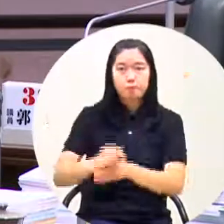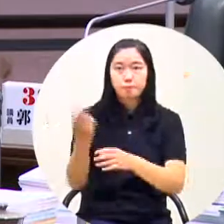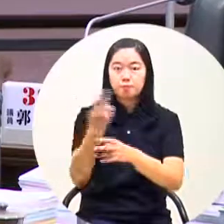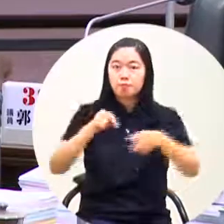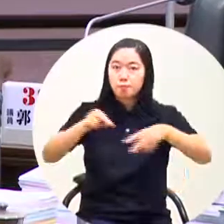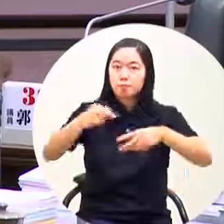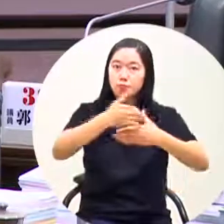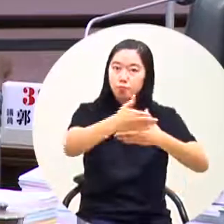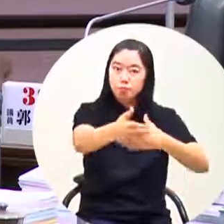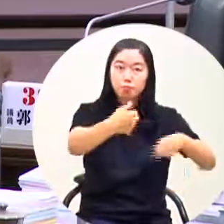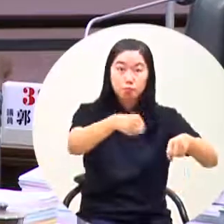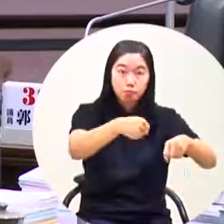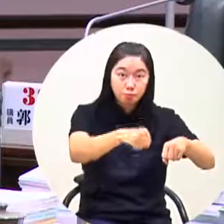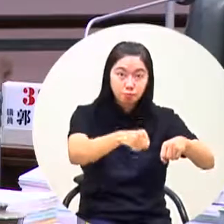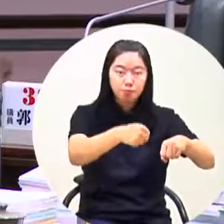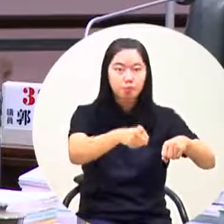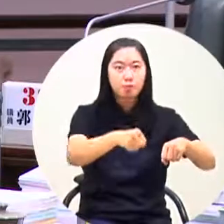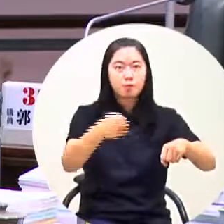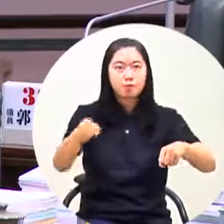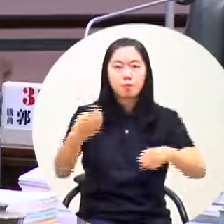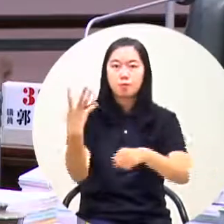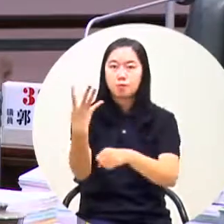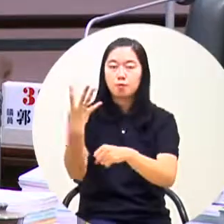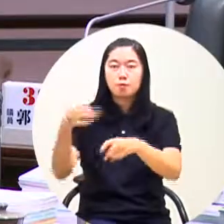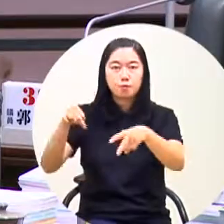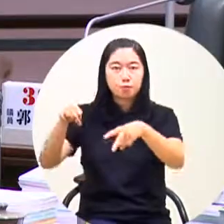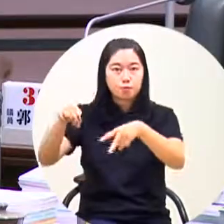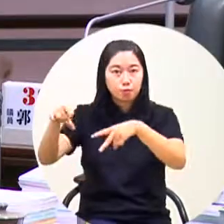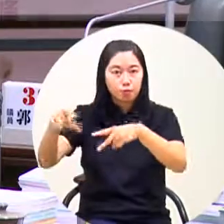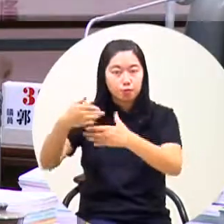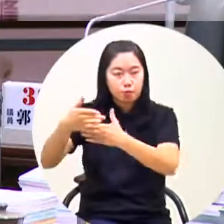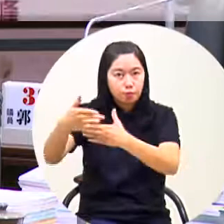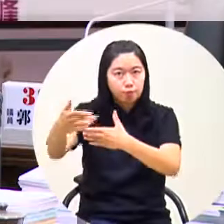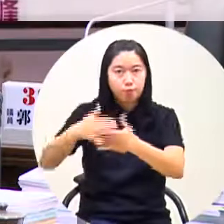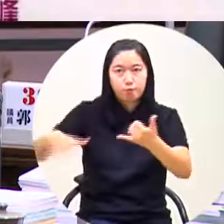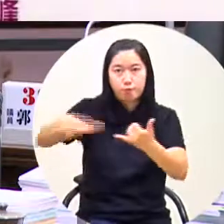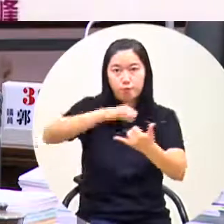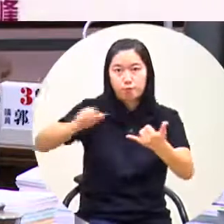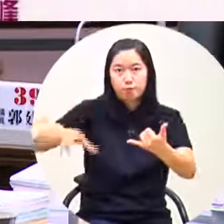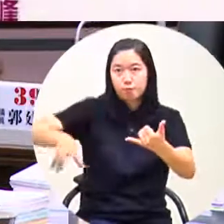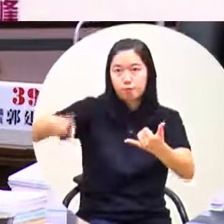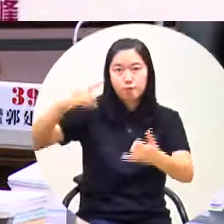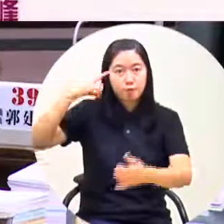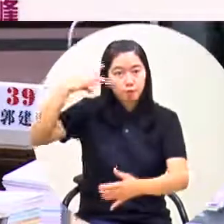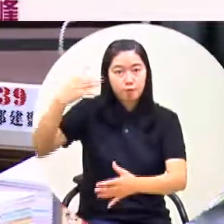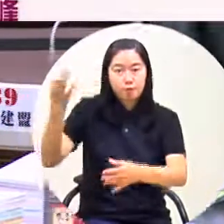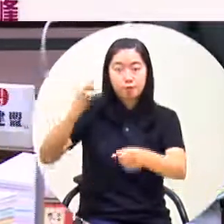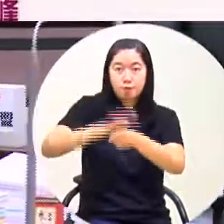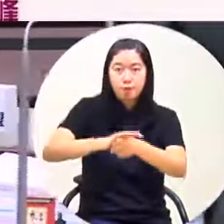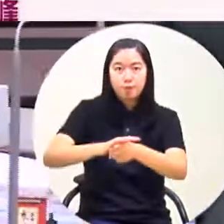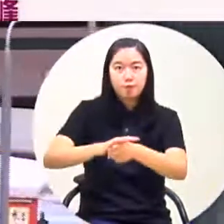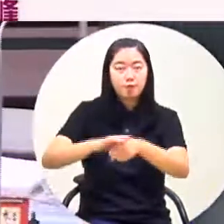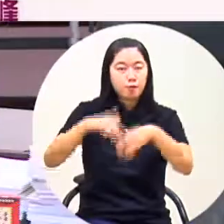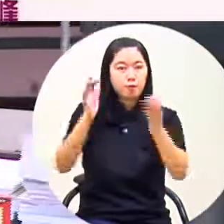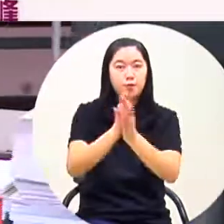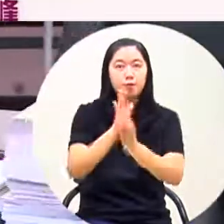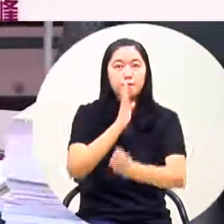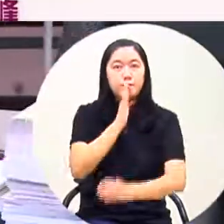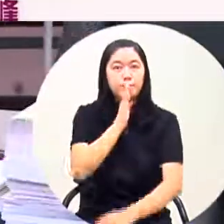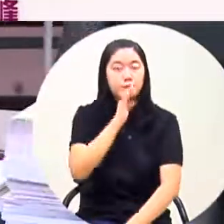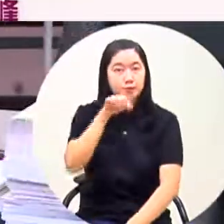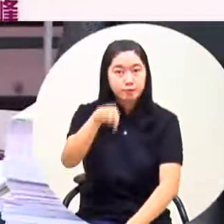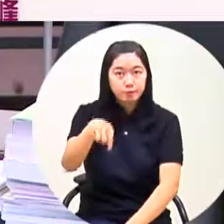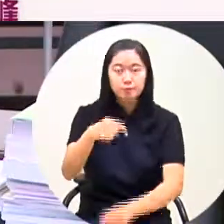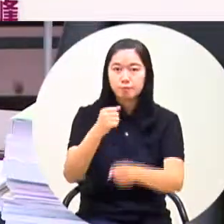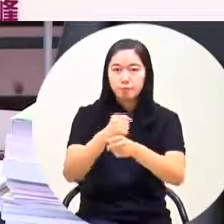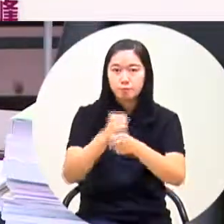也好，不管是四行程全台首创的四行程机车的补助，我们都在这一个部分做了